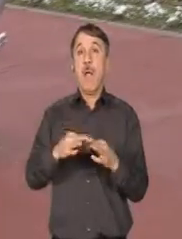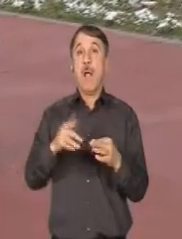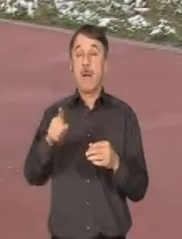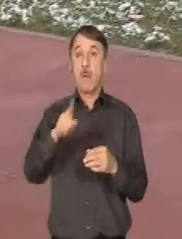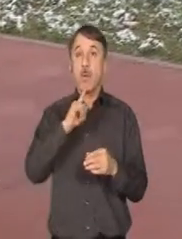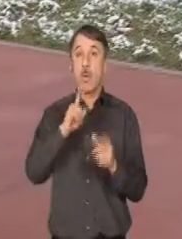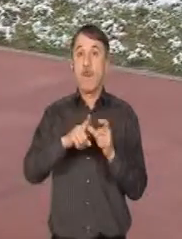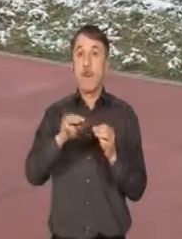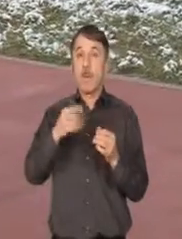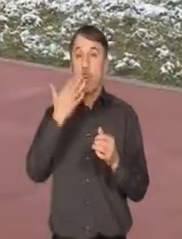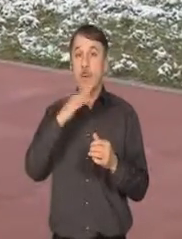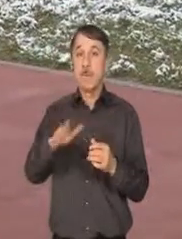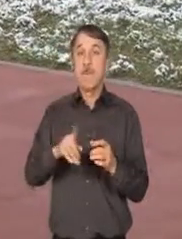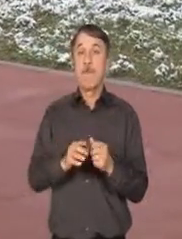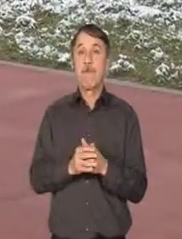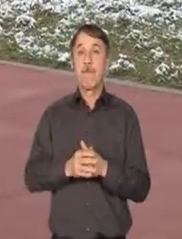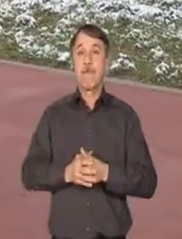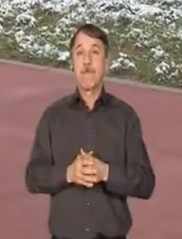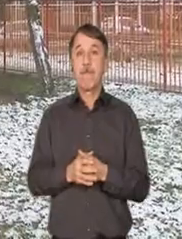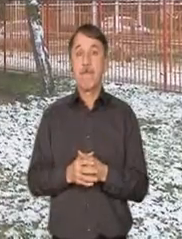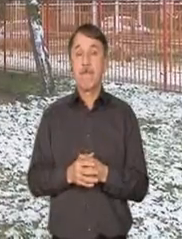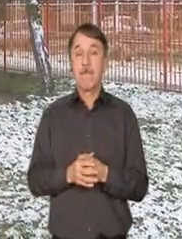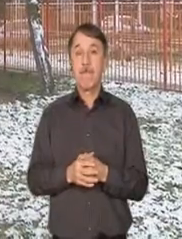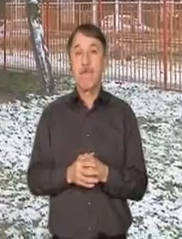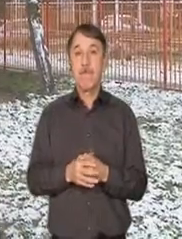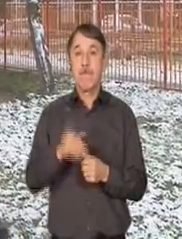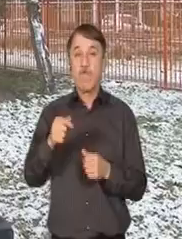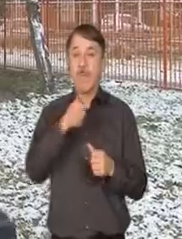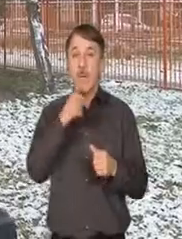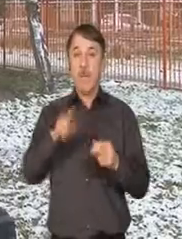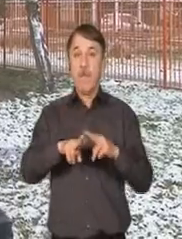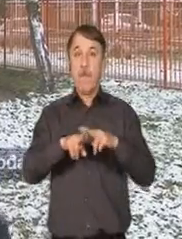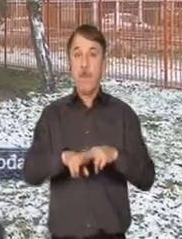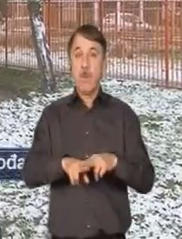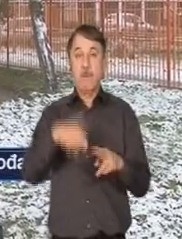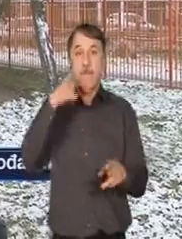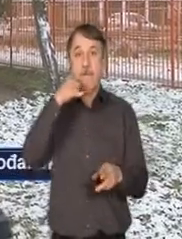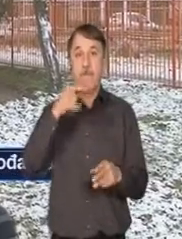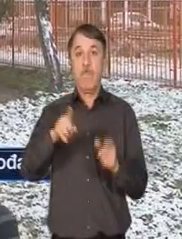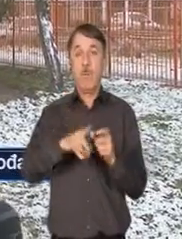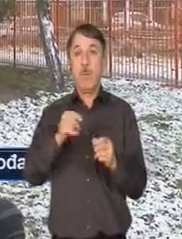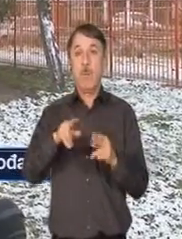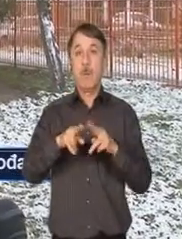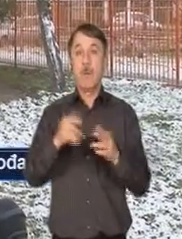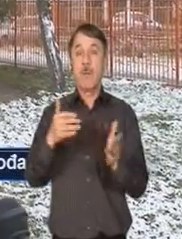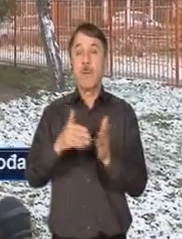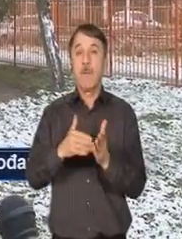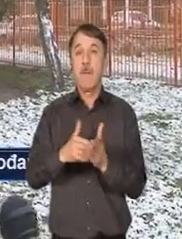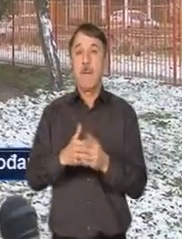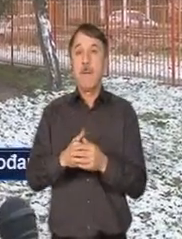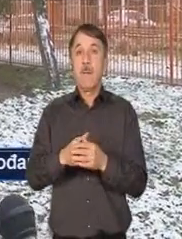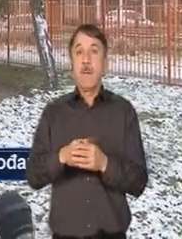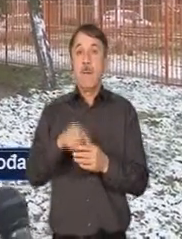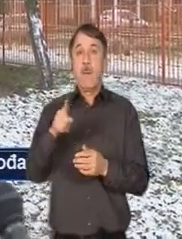sunčanih dana, mogu i zabaviti i vežbati. Evo, kao što vidite, da je naša škola dobila novu teretanu i mi smo zbog toga zadovoljni, jer će to biti